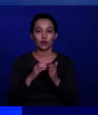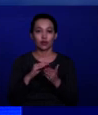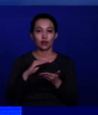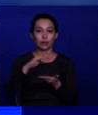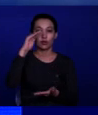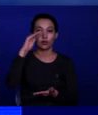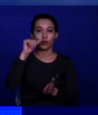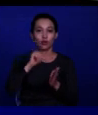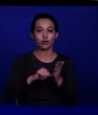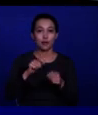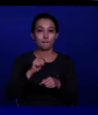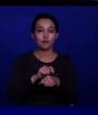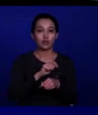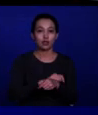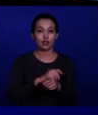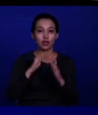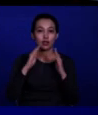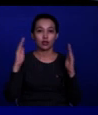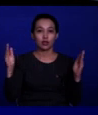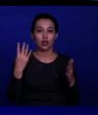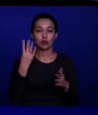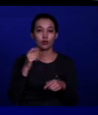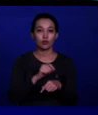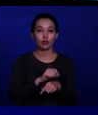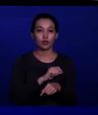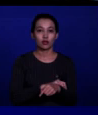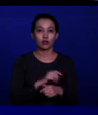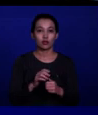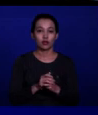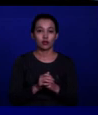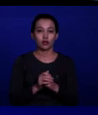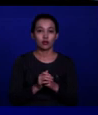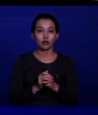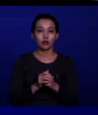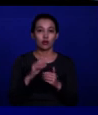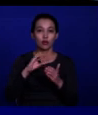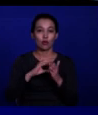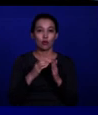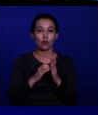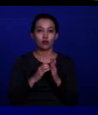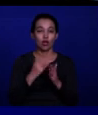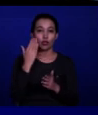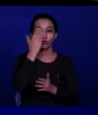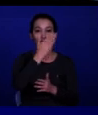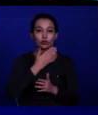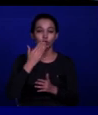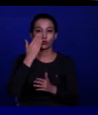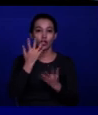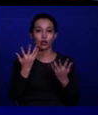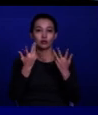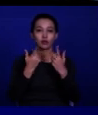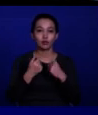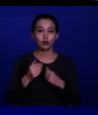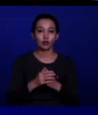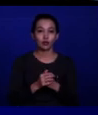bo'yi 6 metr, eni esa 4 metr. Xona yuzini kvadrat metrlarda hisoblang. Men